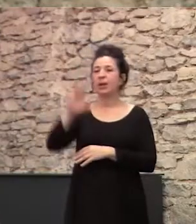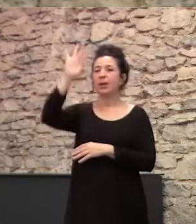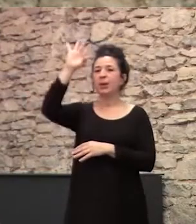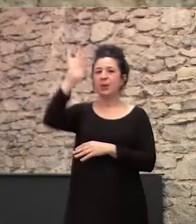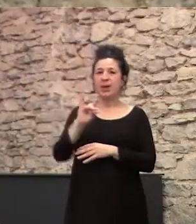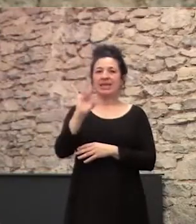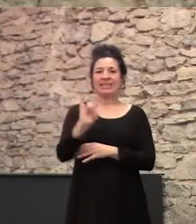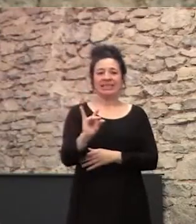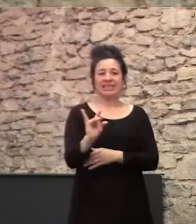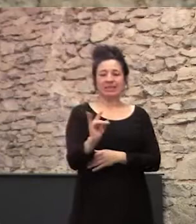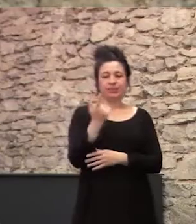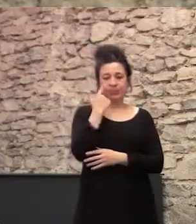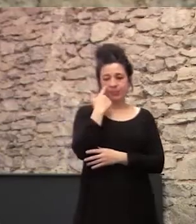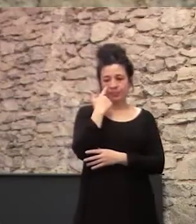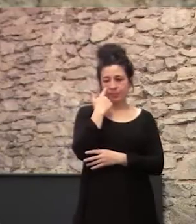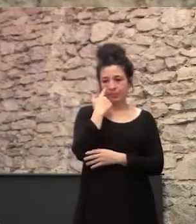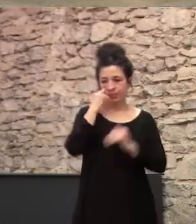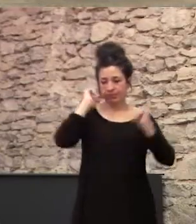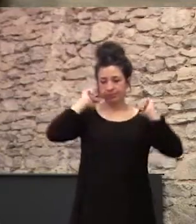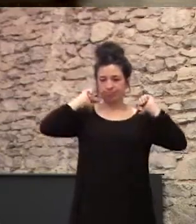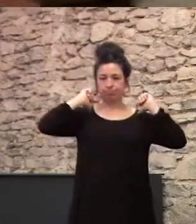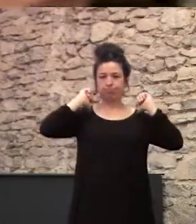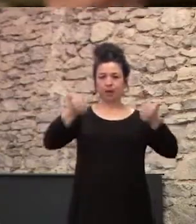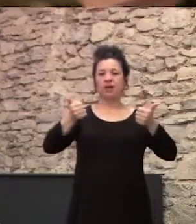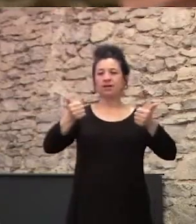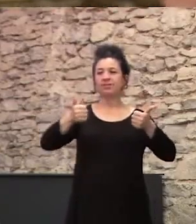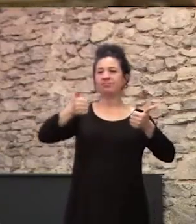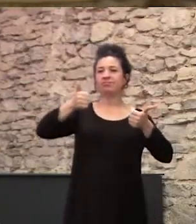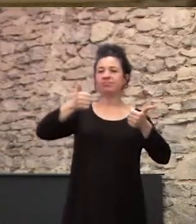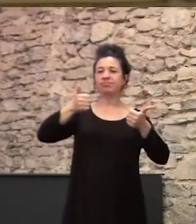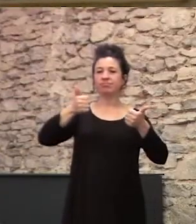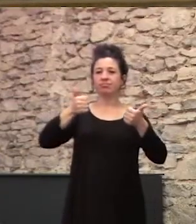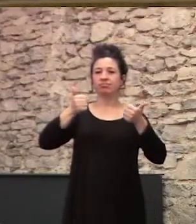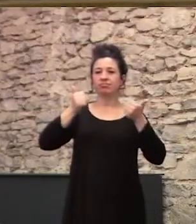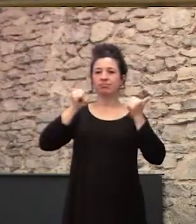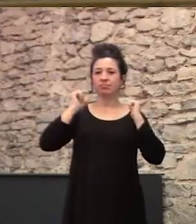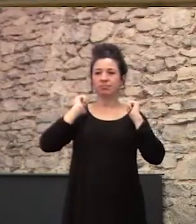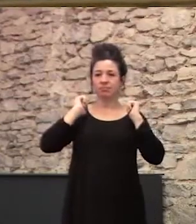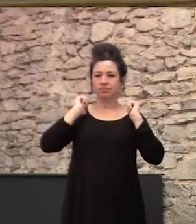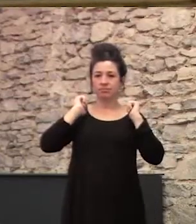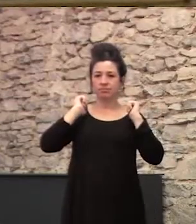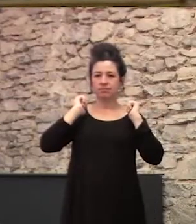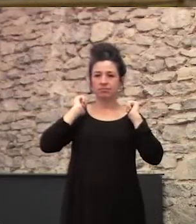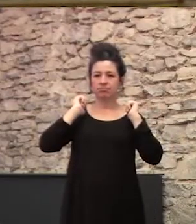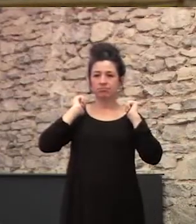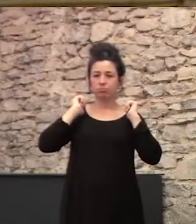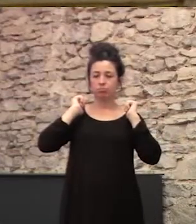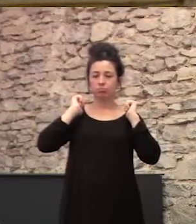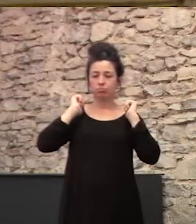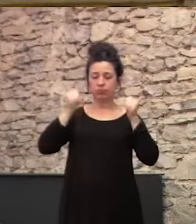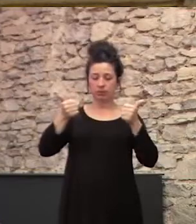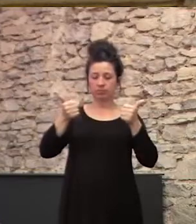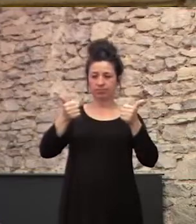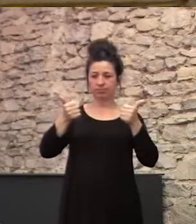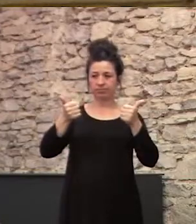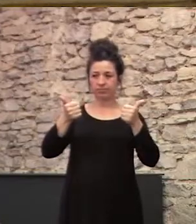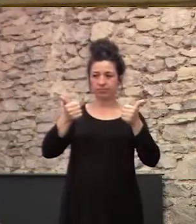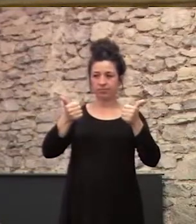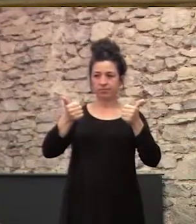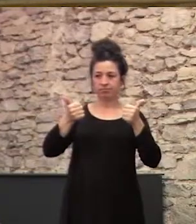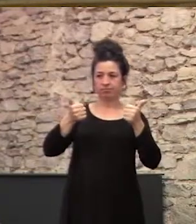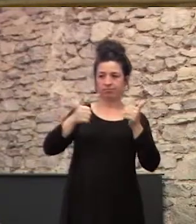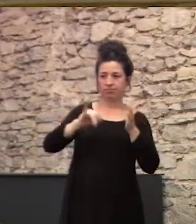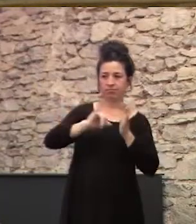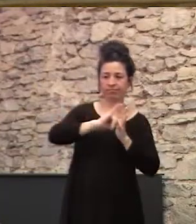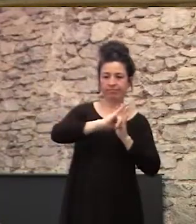bai, bueno, hasieran nahiko, bai, hasieran bueno, asko nahiko hurbilekoak izan